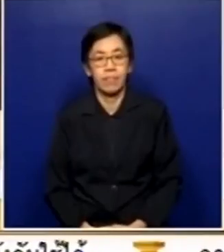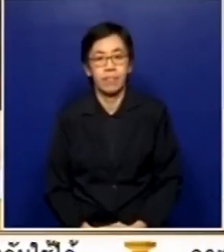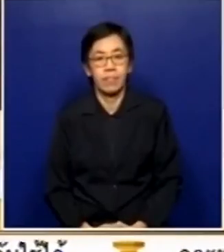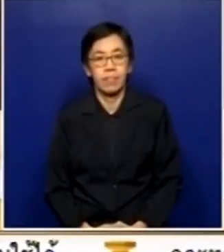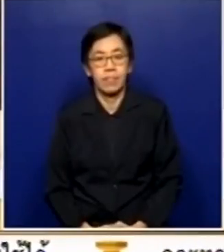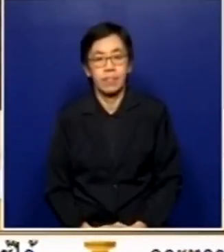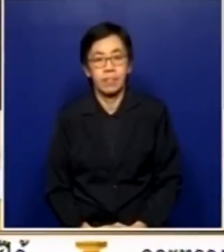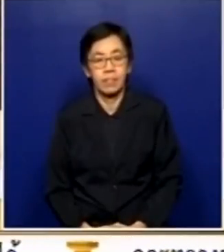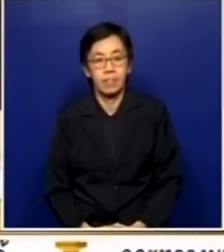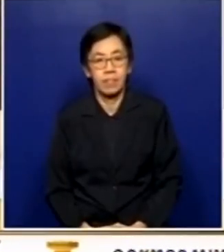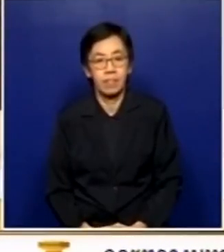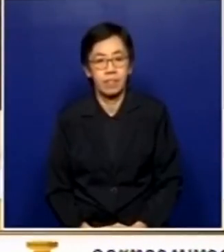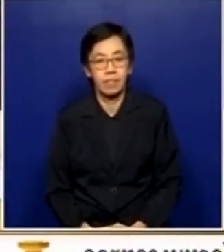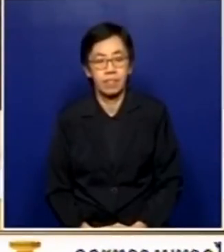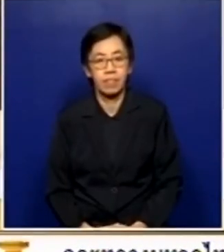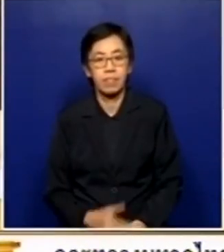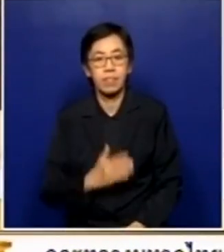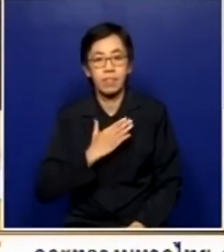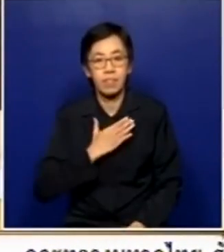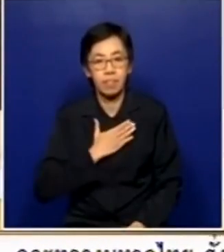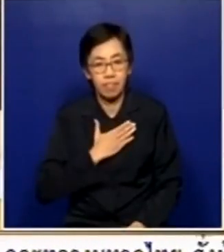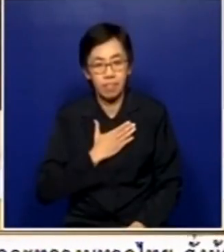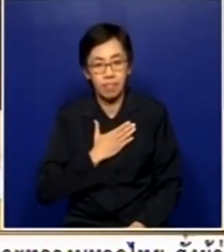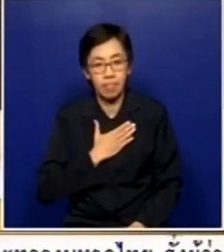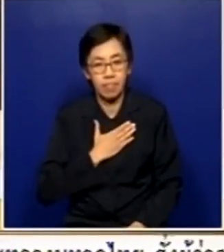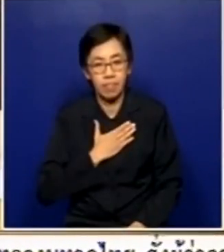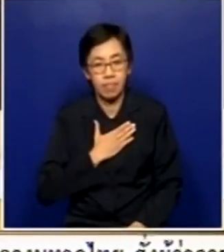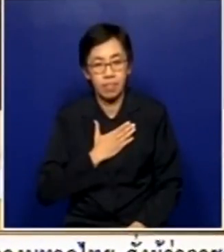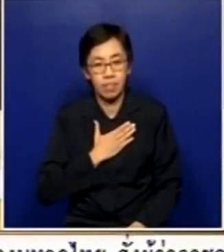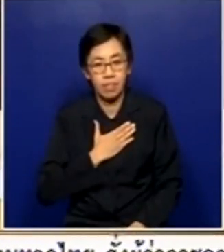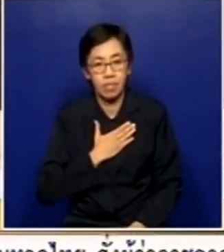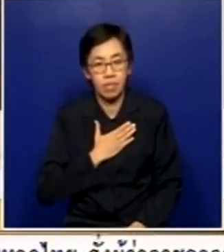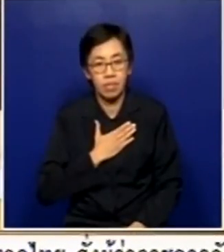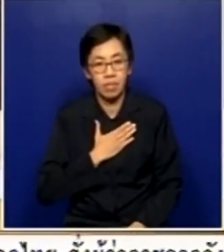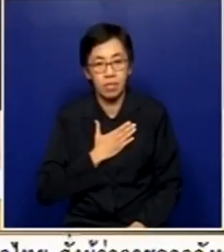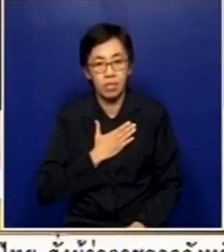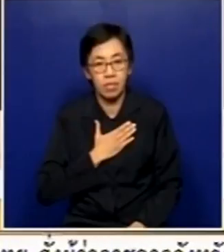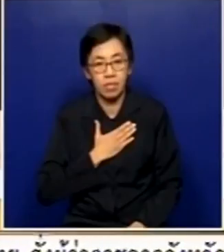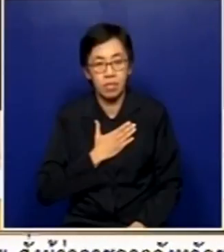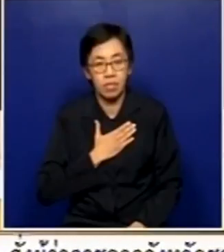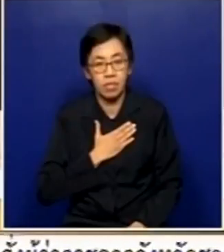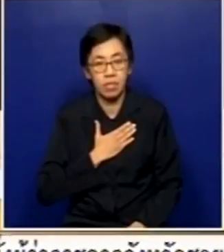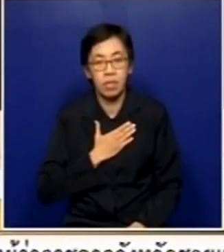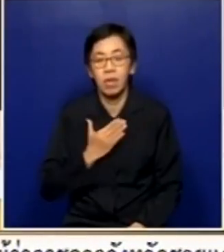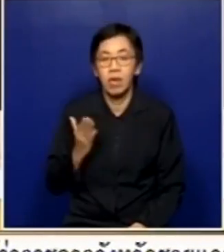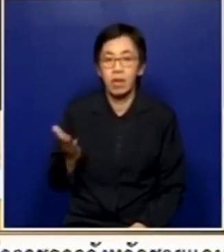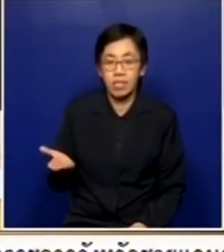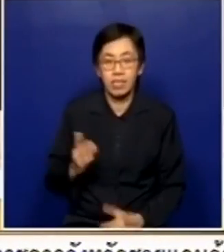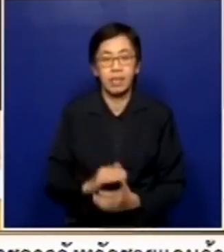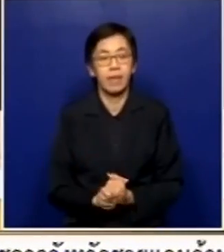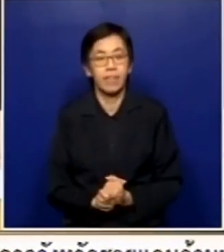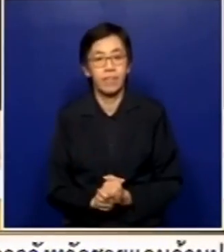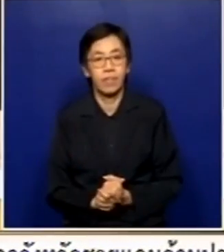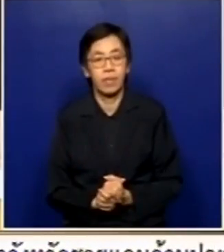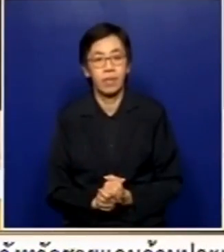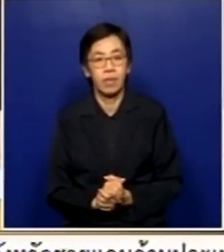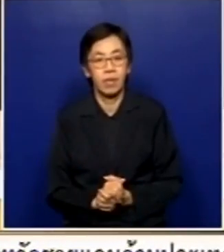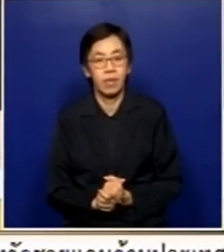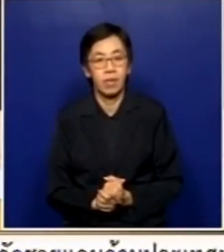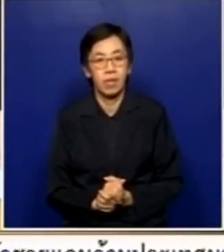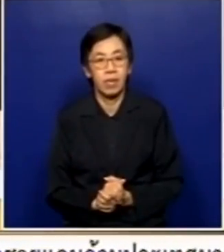ไปซ่อมตอนแรกผมก็จะขอเชิญขอรับผู้แทนของประชาชน